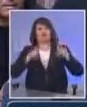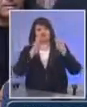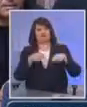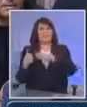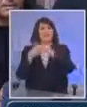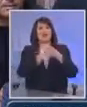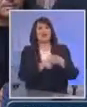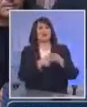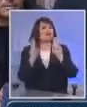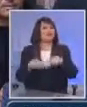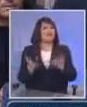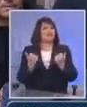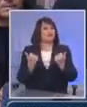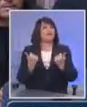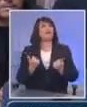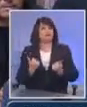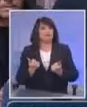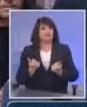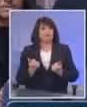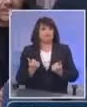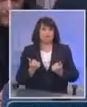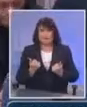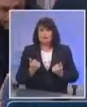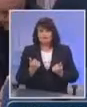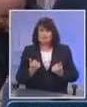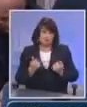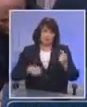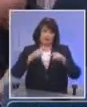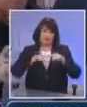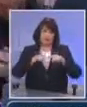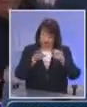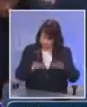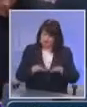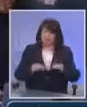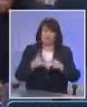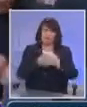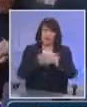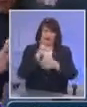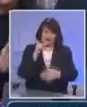μειονοτικές, παρά τους συμπαγείς ελληνικούς πληθυσμούς που ζουν εκεί,